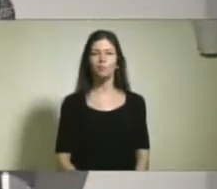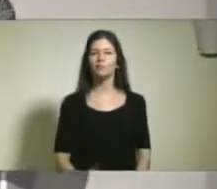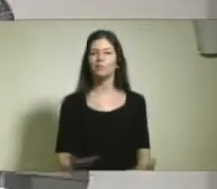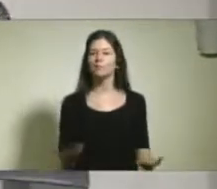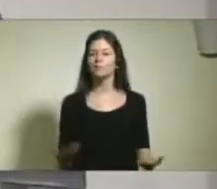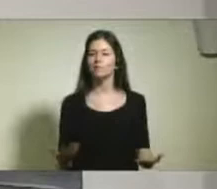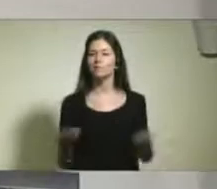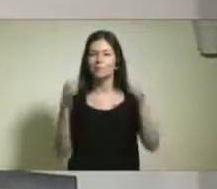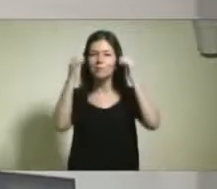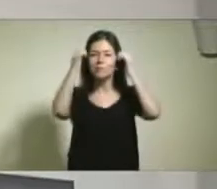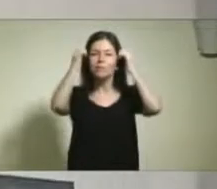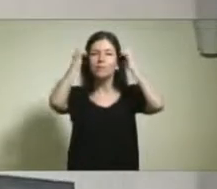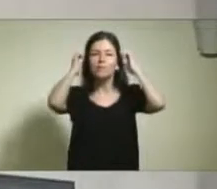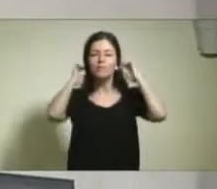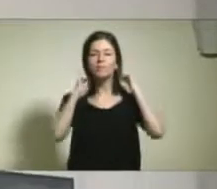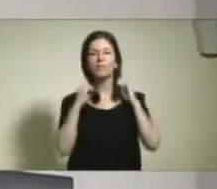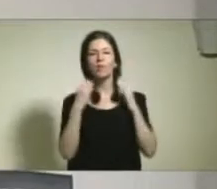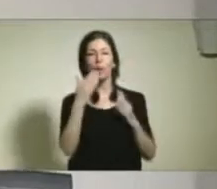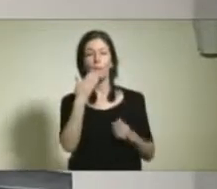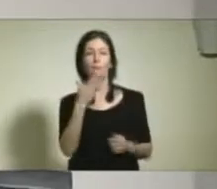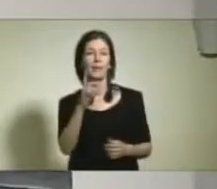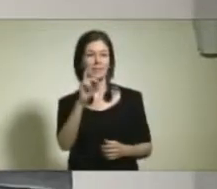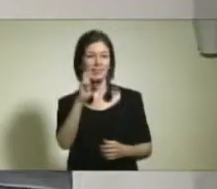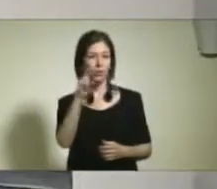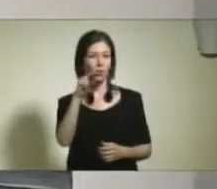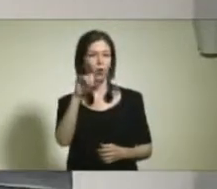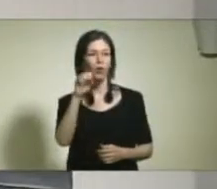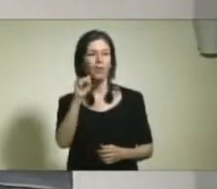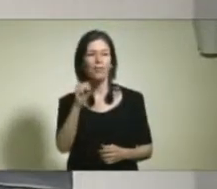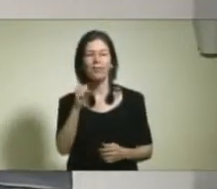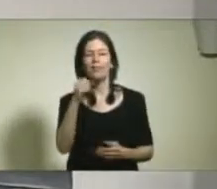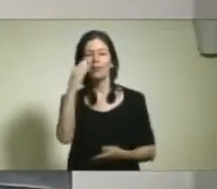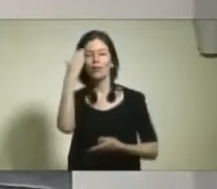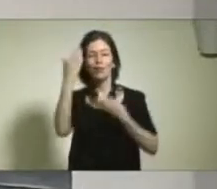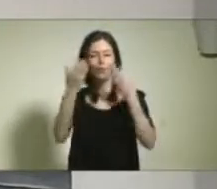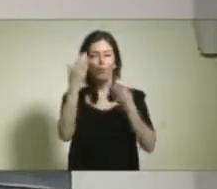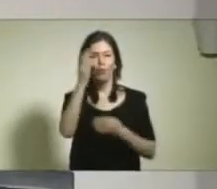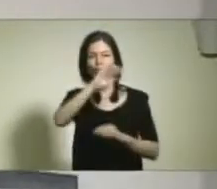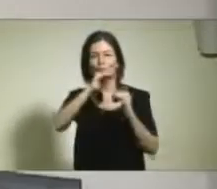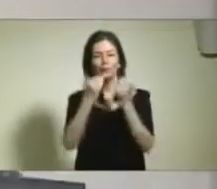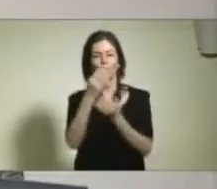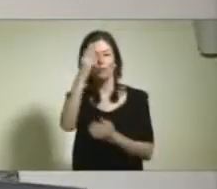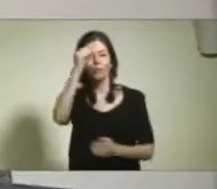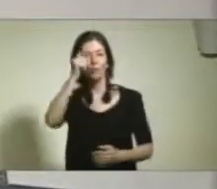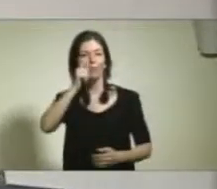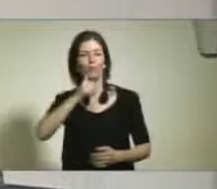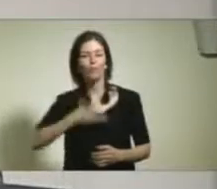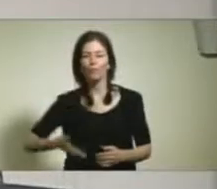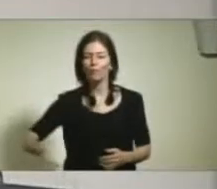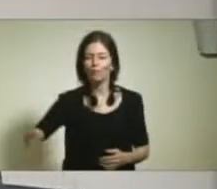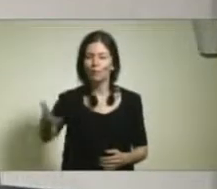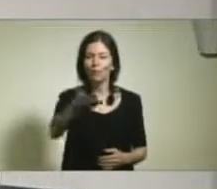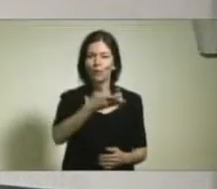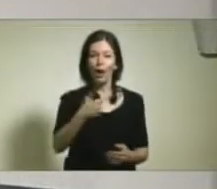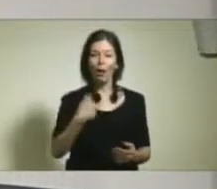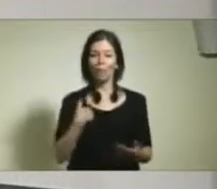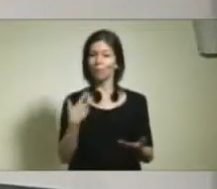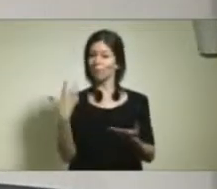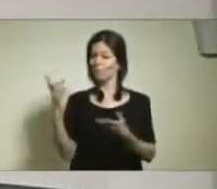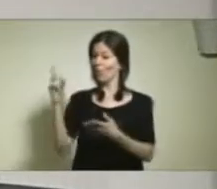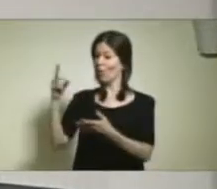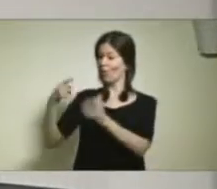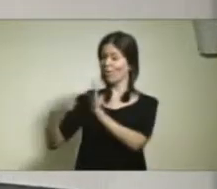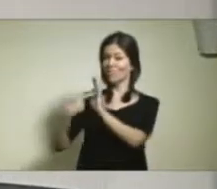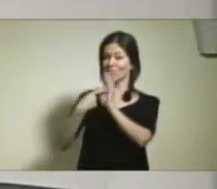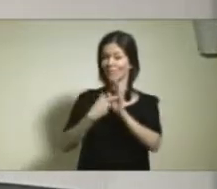Merci, Denis. Bonjour à toutes et à tous. Donc, comme l'a dit Denis, je suis du syndicat